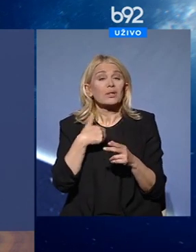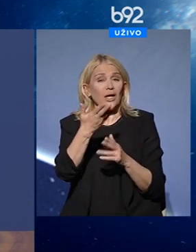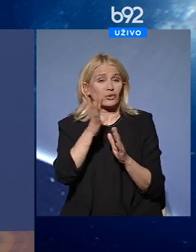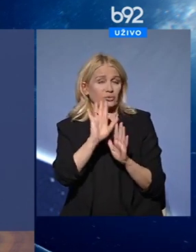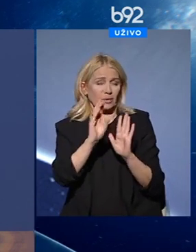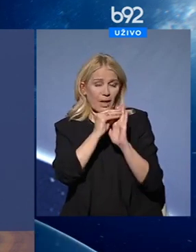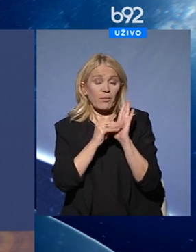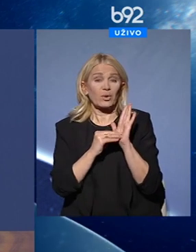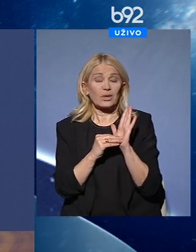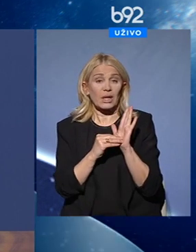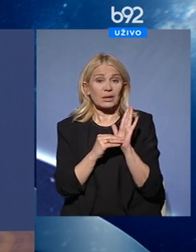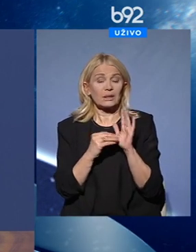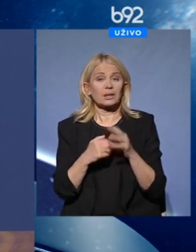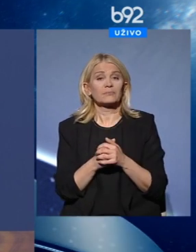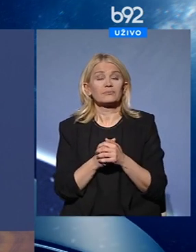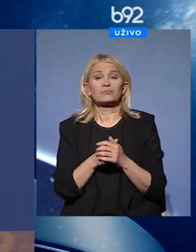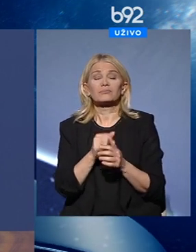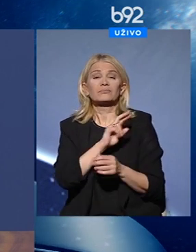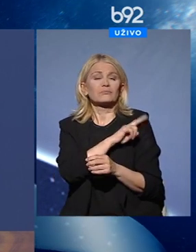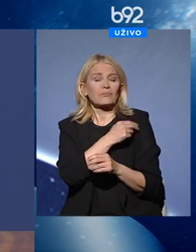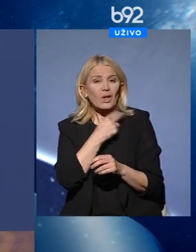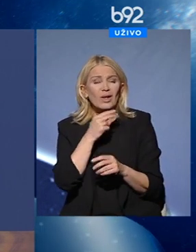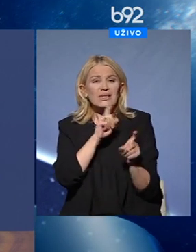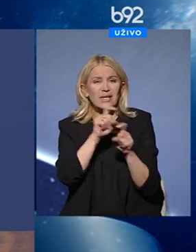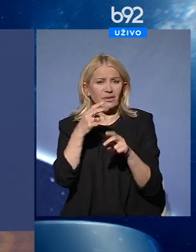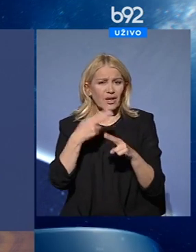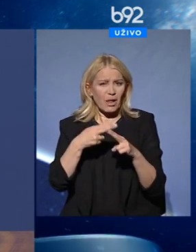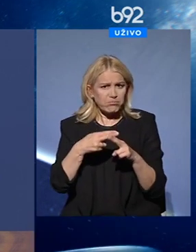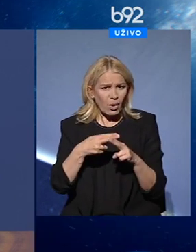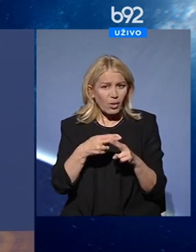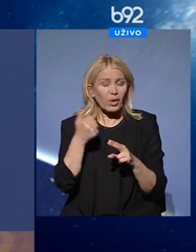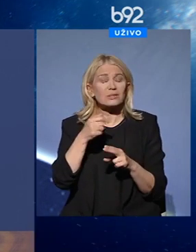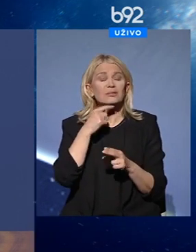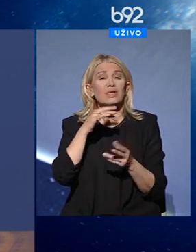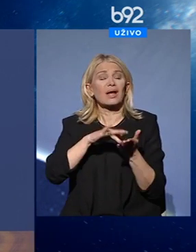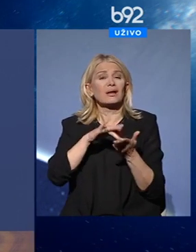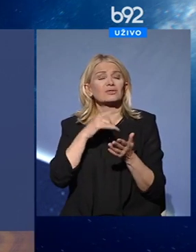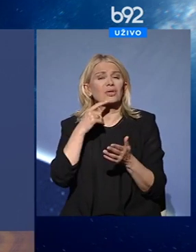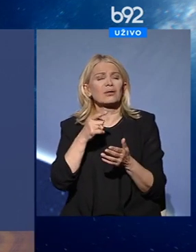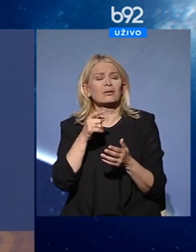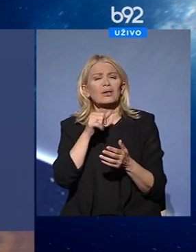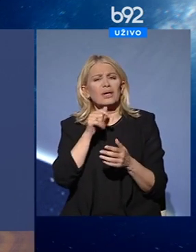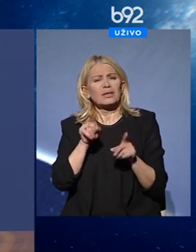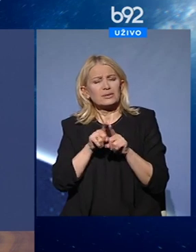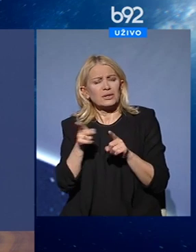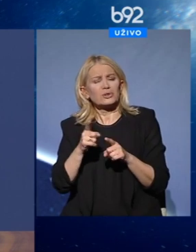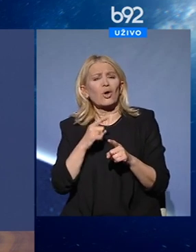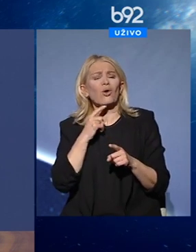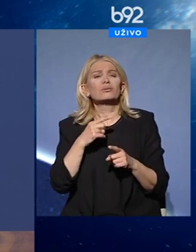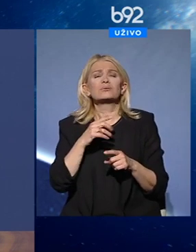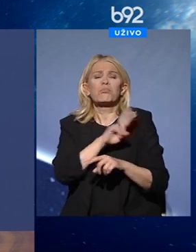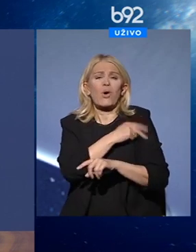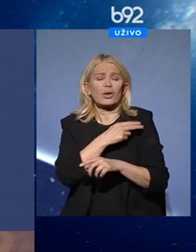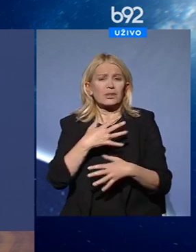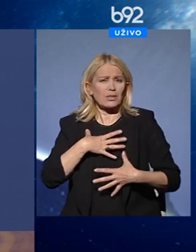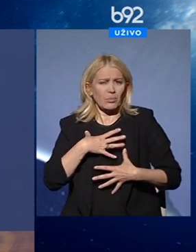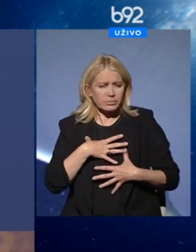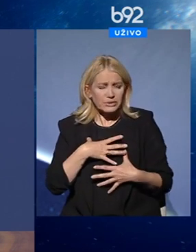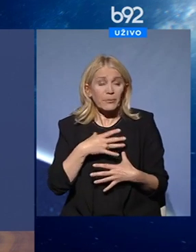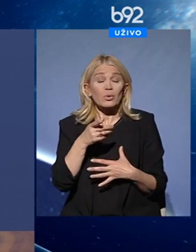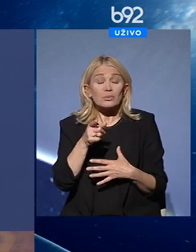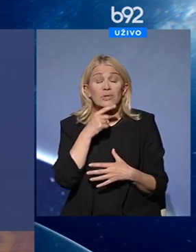podatke. Klinika za infektivne bolesti kliničkog centra sa klinikom za pulmologiju i grudnu hirurgiju 140